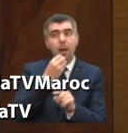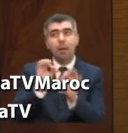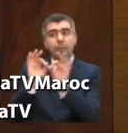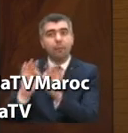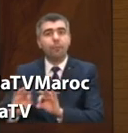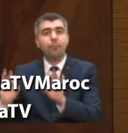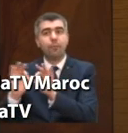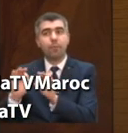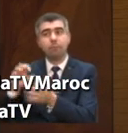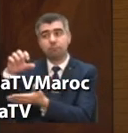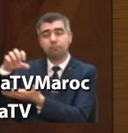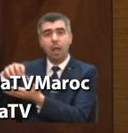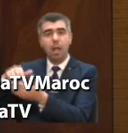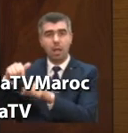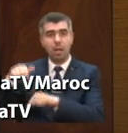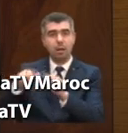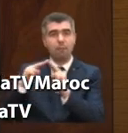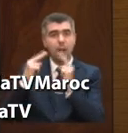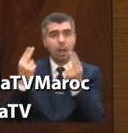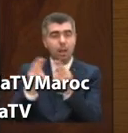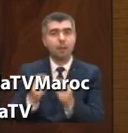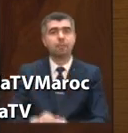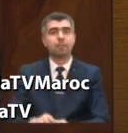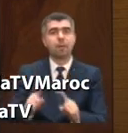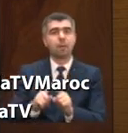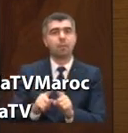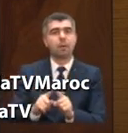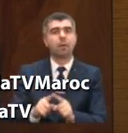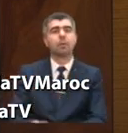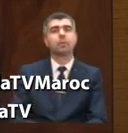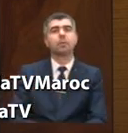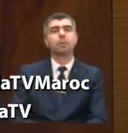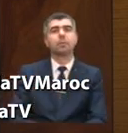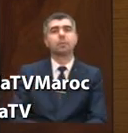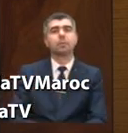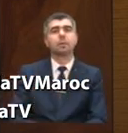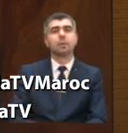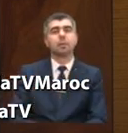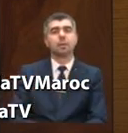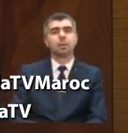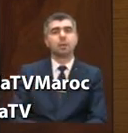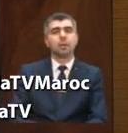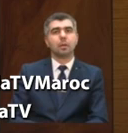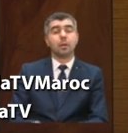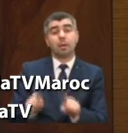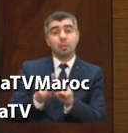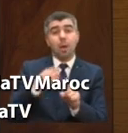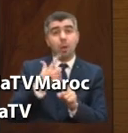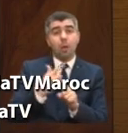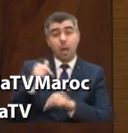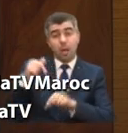غنقول لكمش نسبة النمو العالمي الذي تحدث عن البنك الدولي، أيضا منظمة العمل